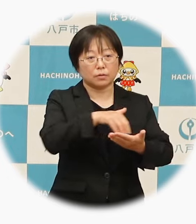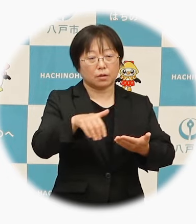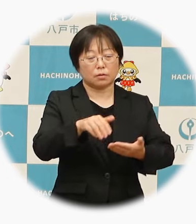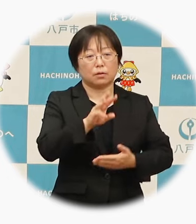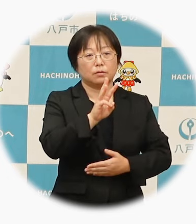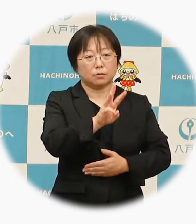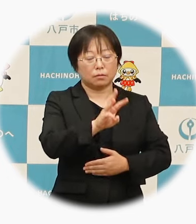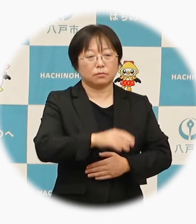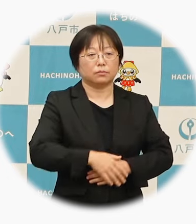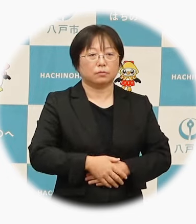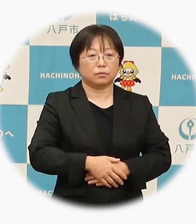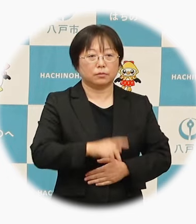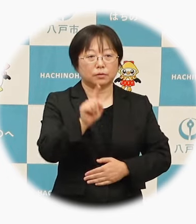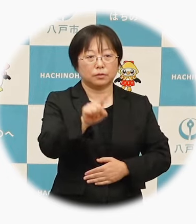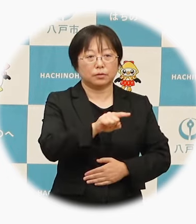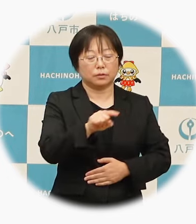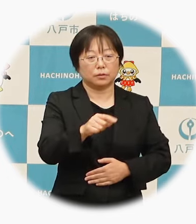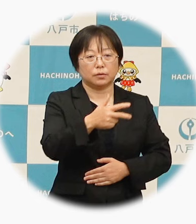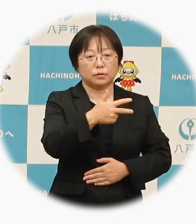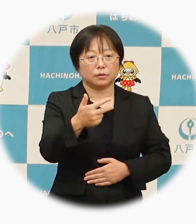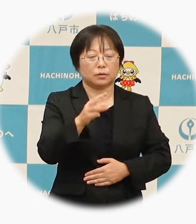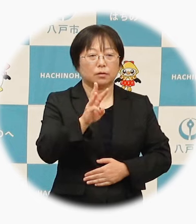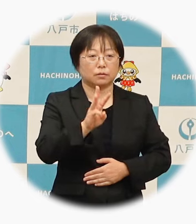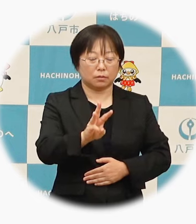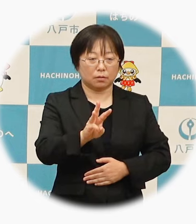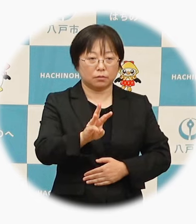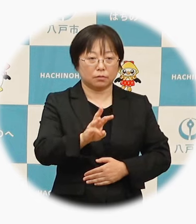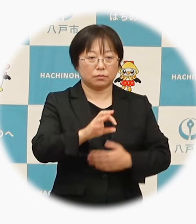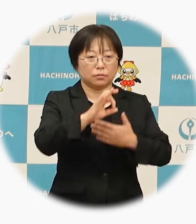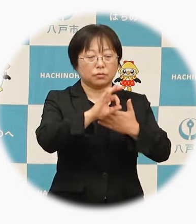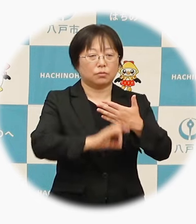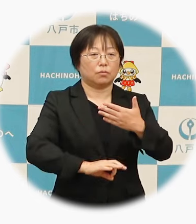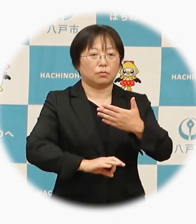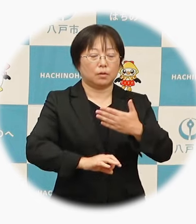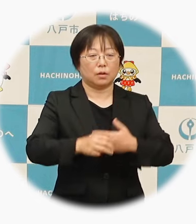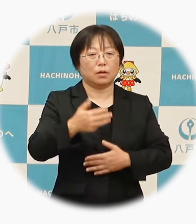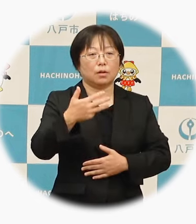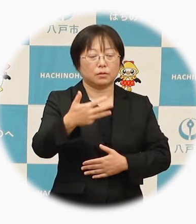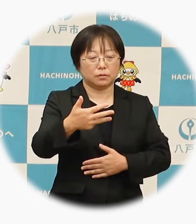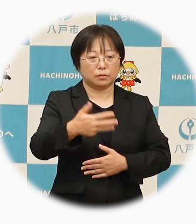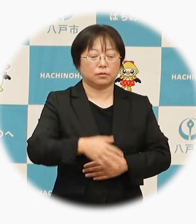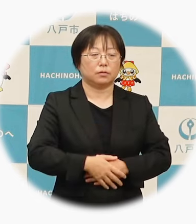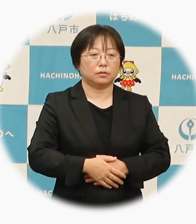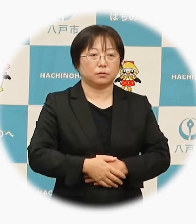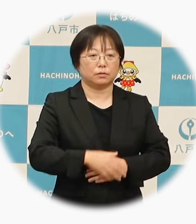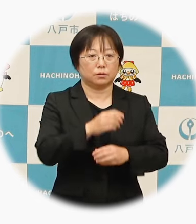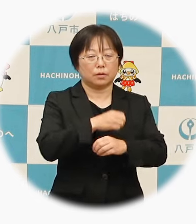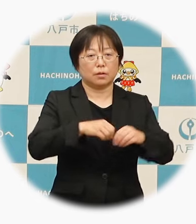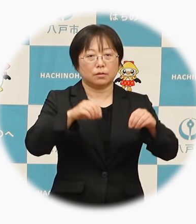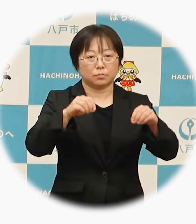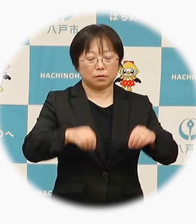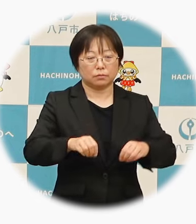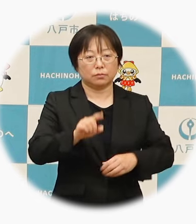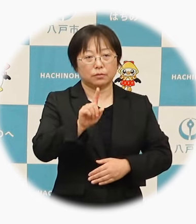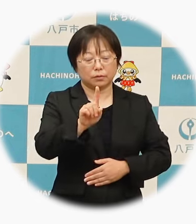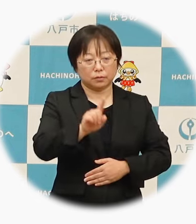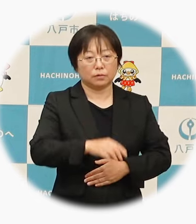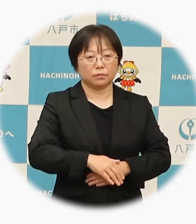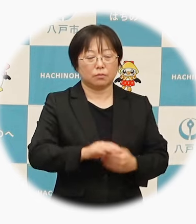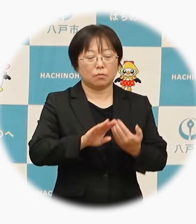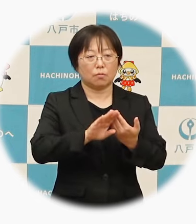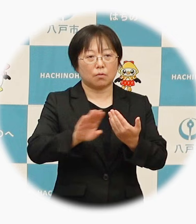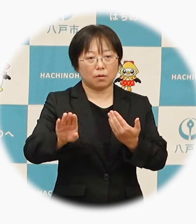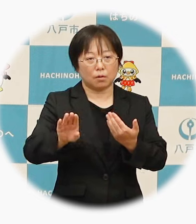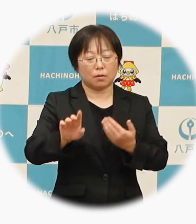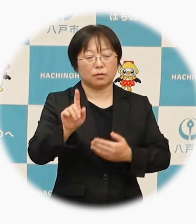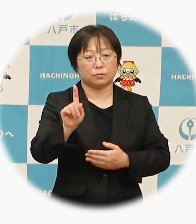件3件、人事案件3件、条例案件8件、契約案件1件、その他